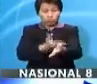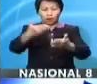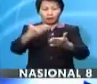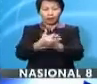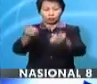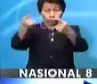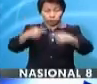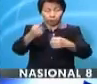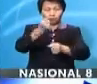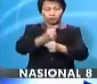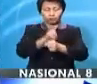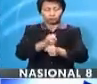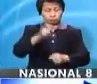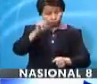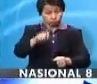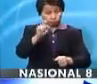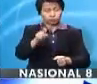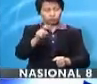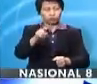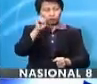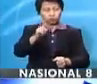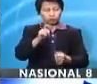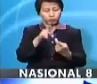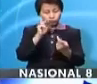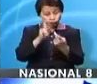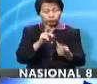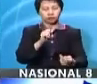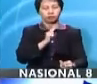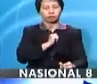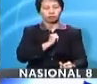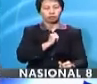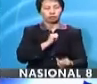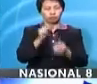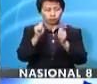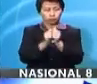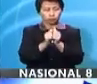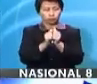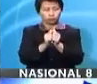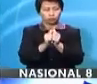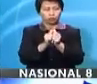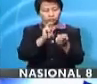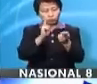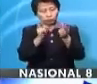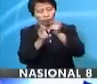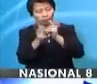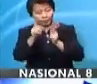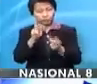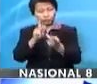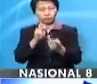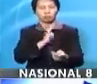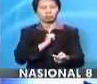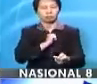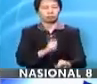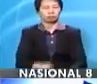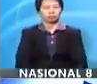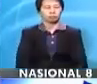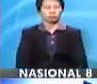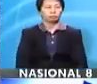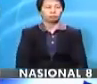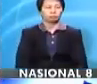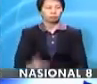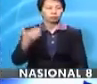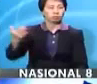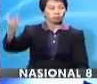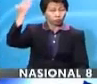baru-baru bekerja ini pun perlu menyesuaikan diri dengan perubahan-perubahan tersebut.